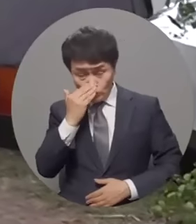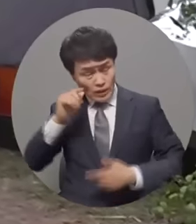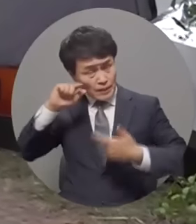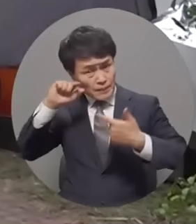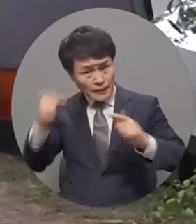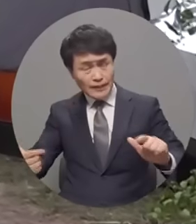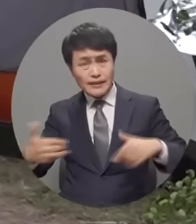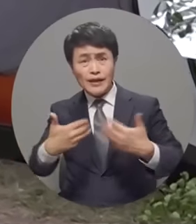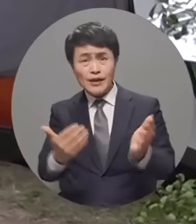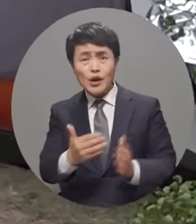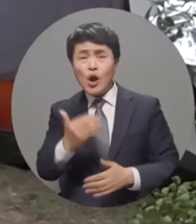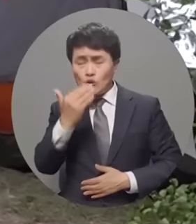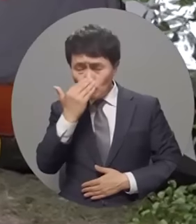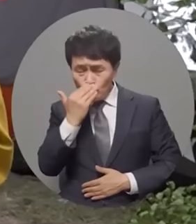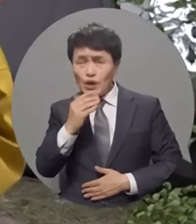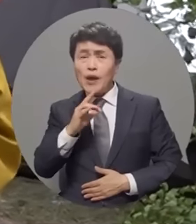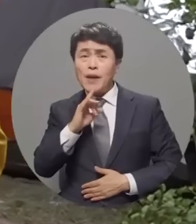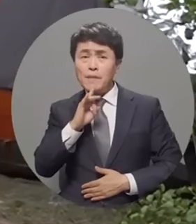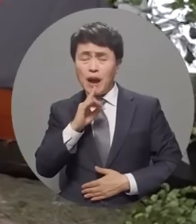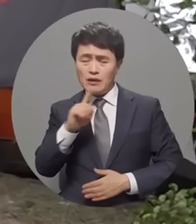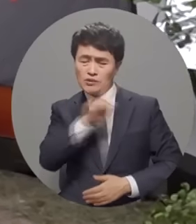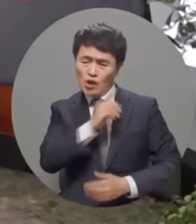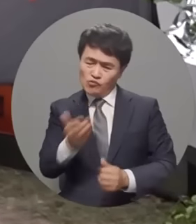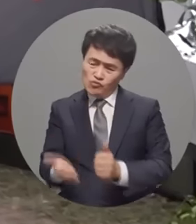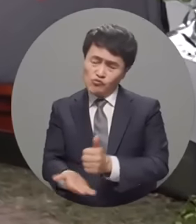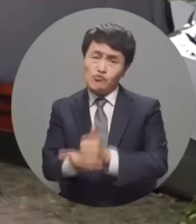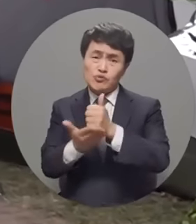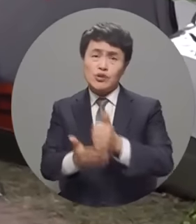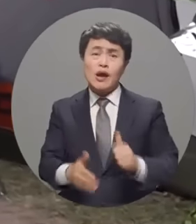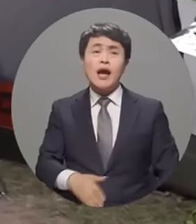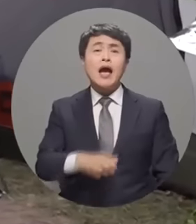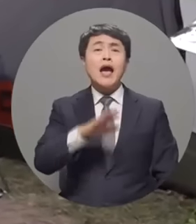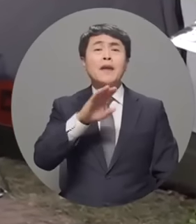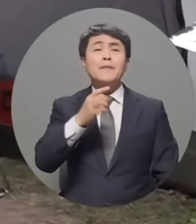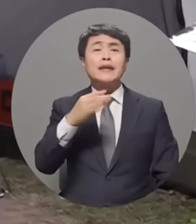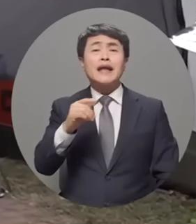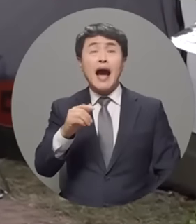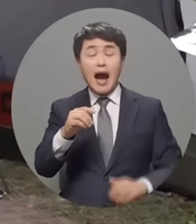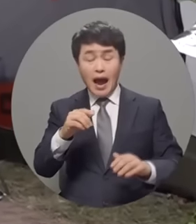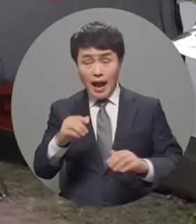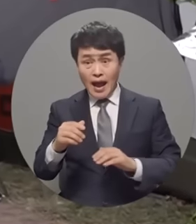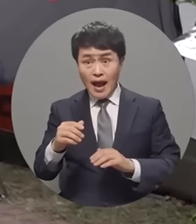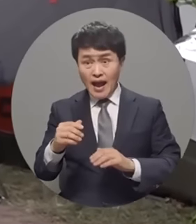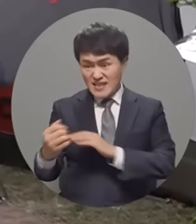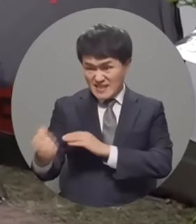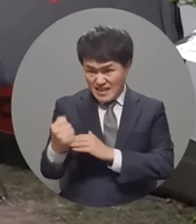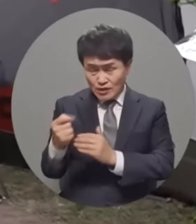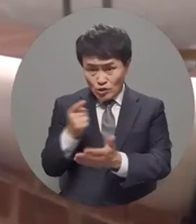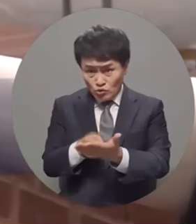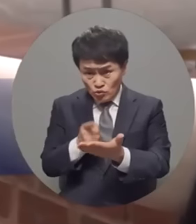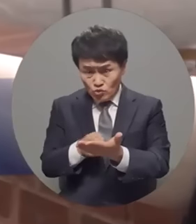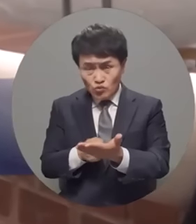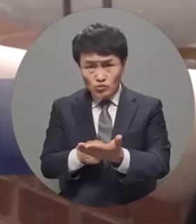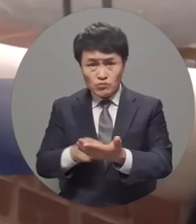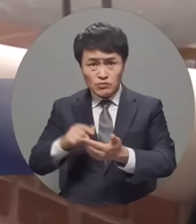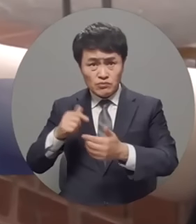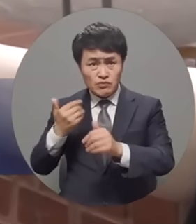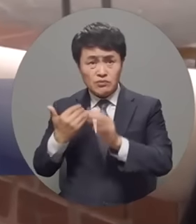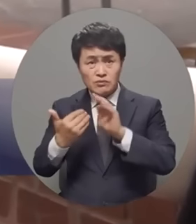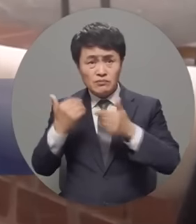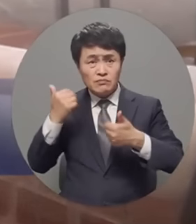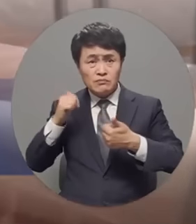아니라 유대인만을 우선시하는 네타냐후 극우 정부의 시온주의를 배척하자는 겁니다. I come from